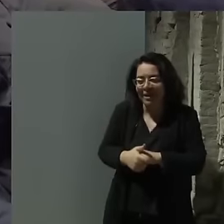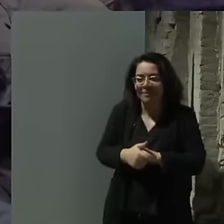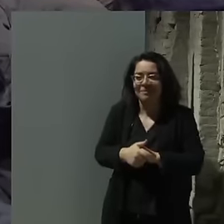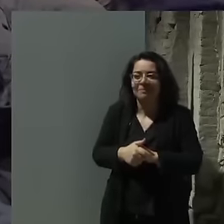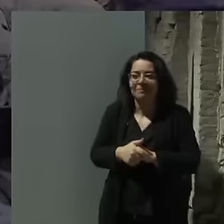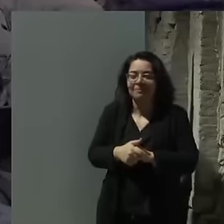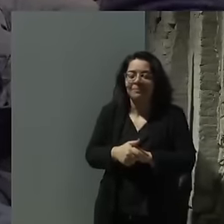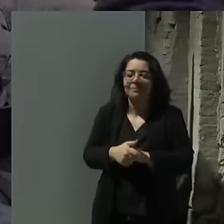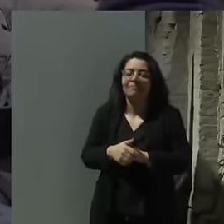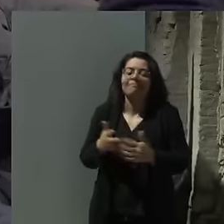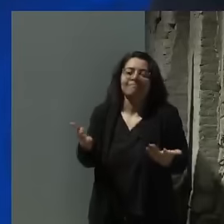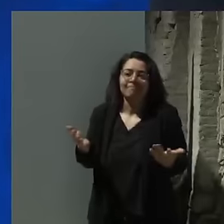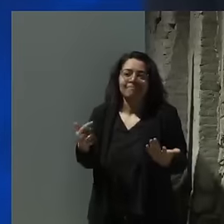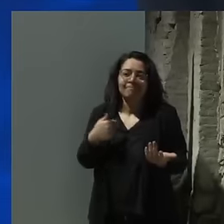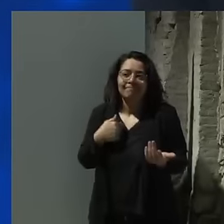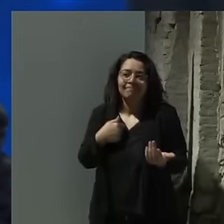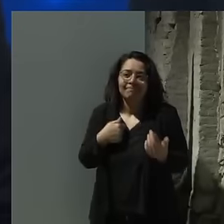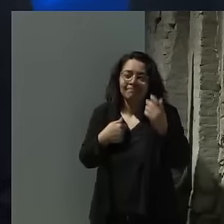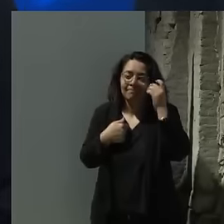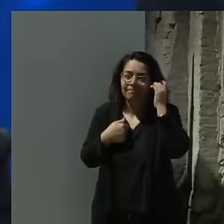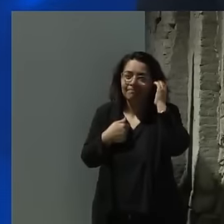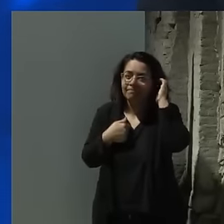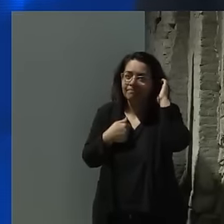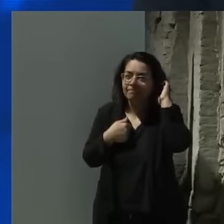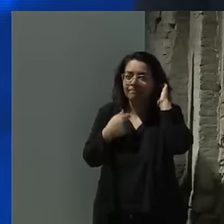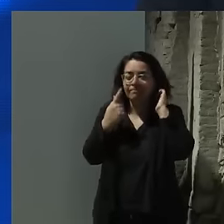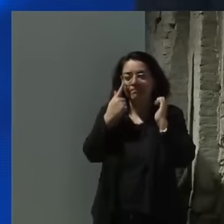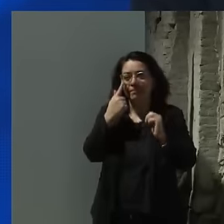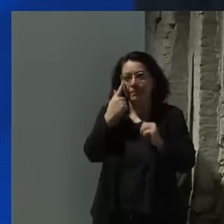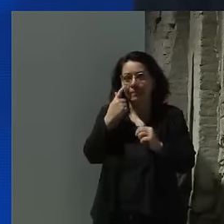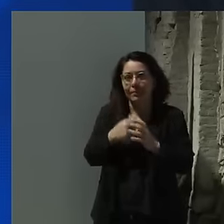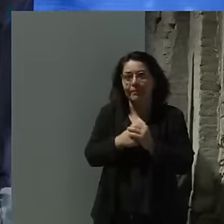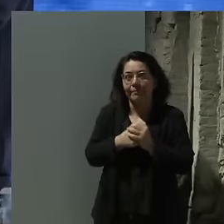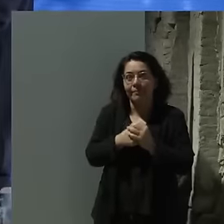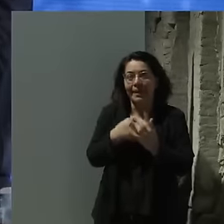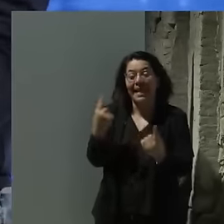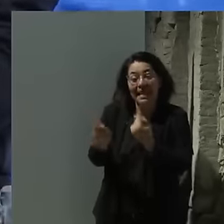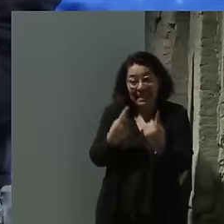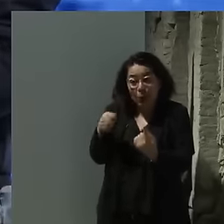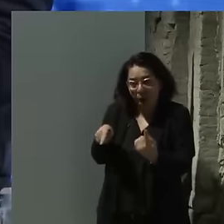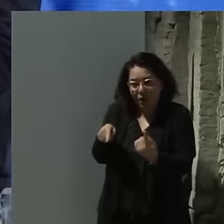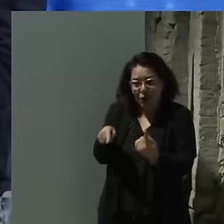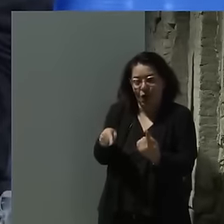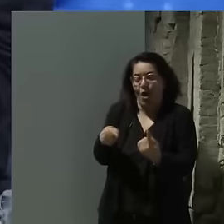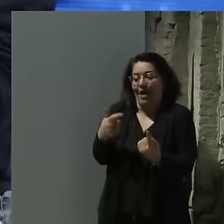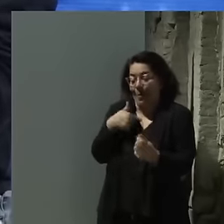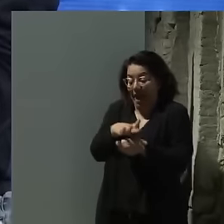E niente, io ritengo che queste situazioni, quello che è successo alla mia